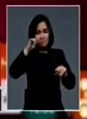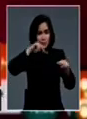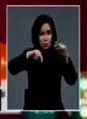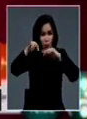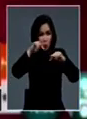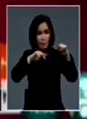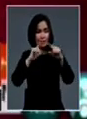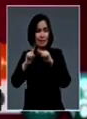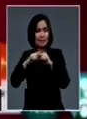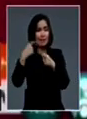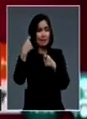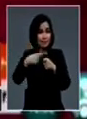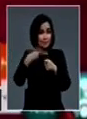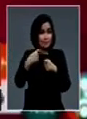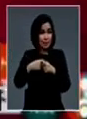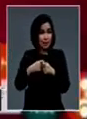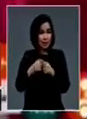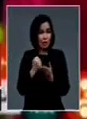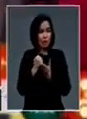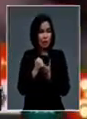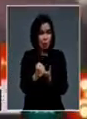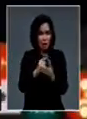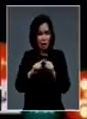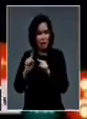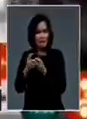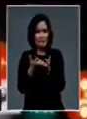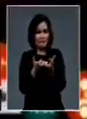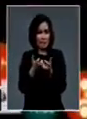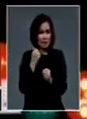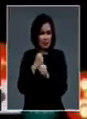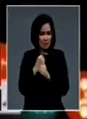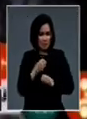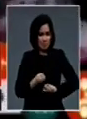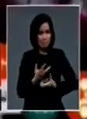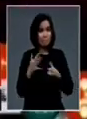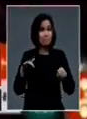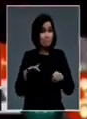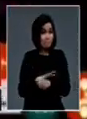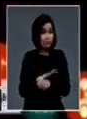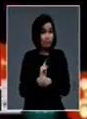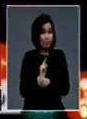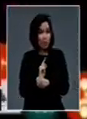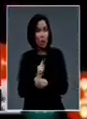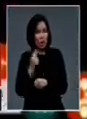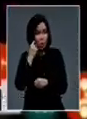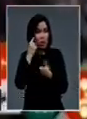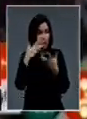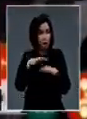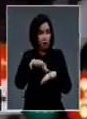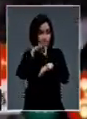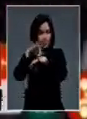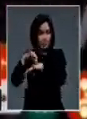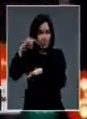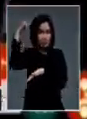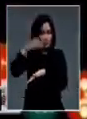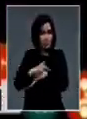ปฏิบัติการค้นหาและก็ช่วยเหลือของเจ้าหน้าที่แต่ว่าในที่สุดจากการทำงานอย่างเต็มที่ของเจ้าหน้าที่นะครับก็สามารถระบุพิกัดที่เกิดเหตุได้เมื่อว